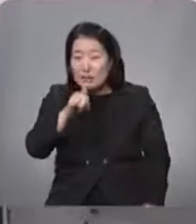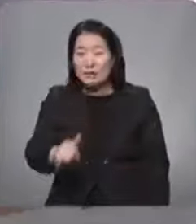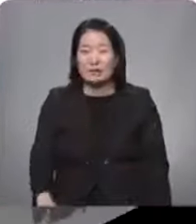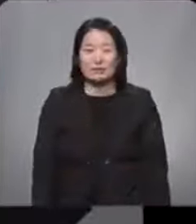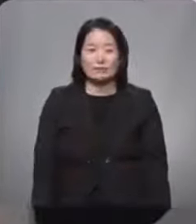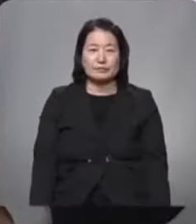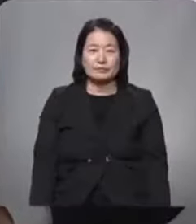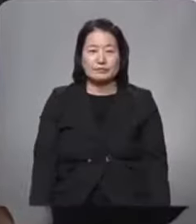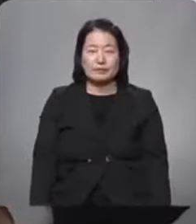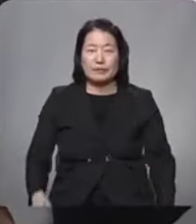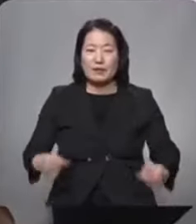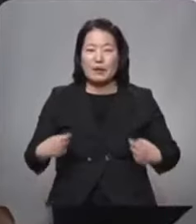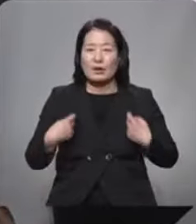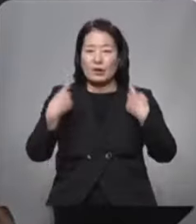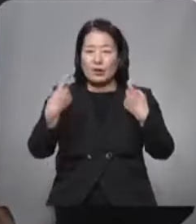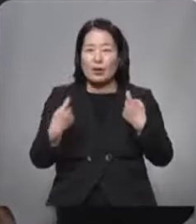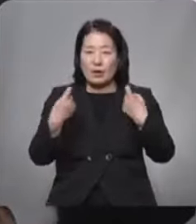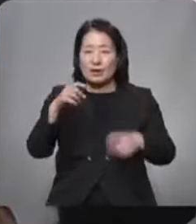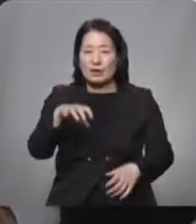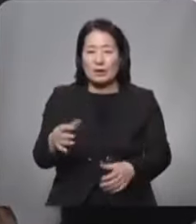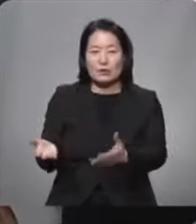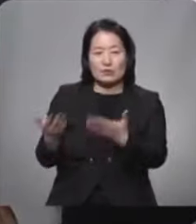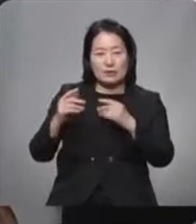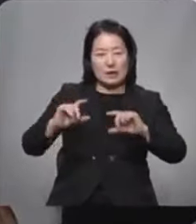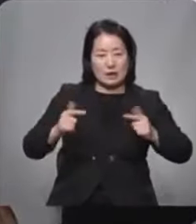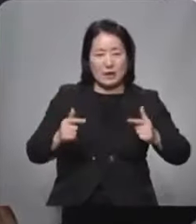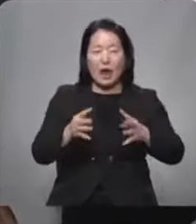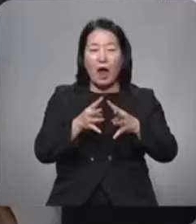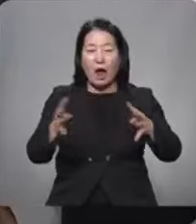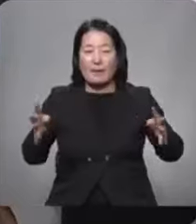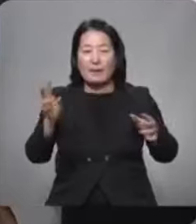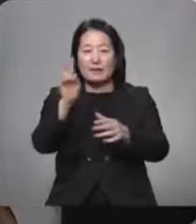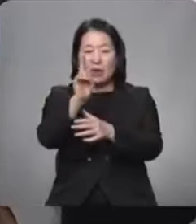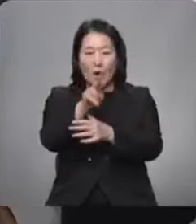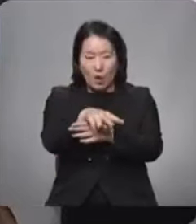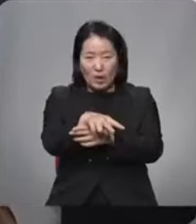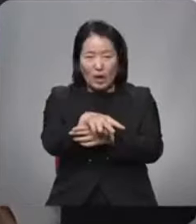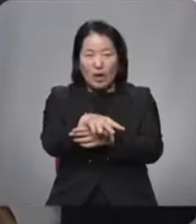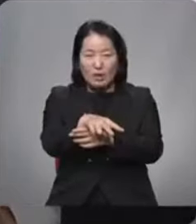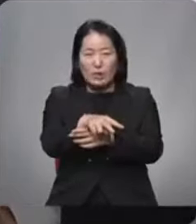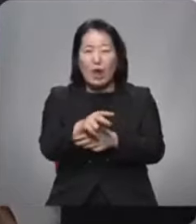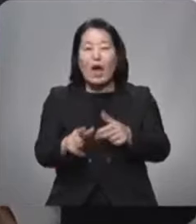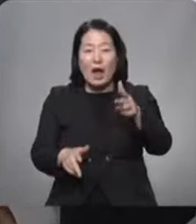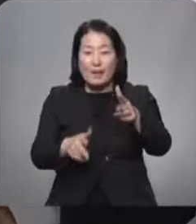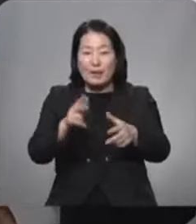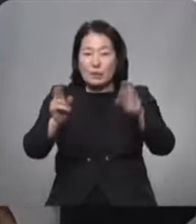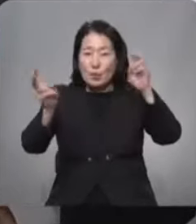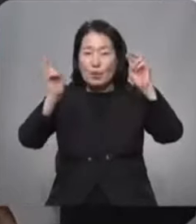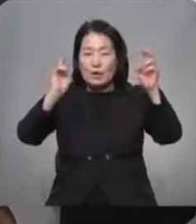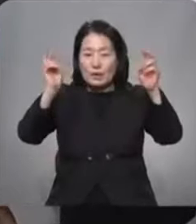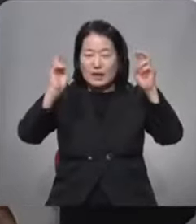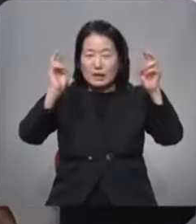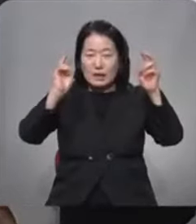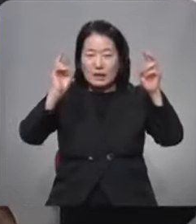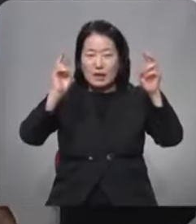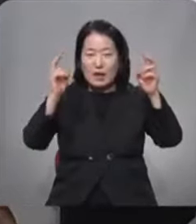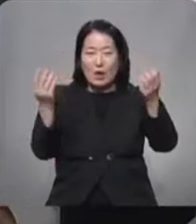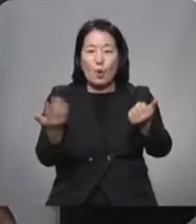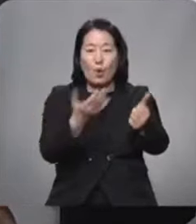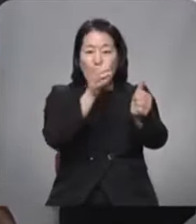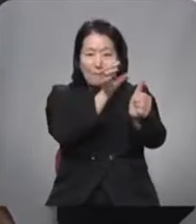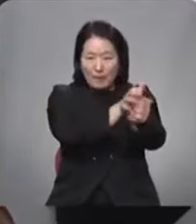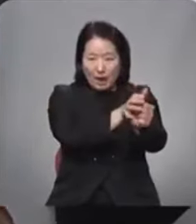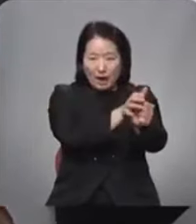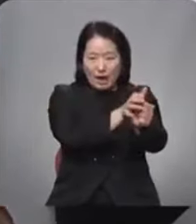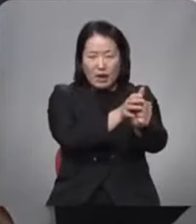있는지 관광 시설의 위치 이런게 아니라 아파트 허가 아파트 사업자에게이 사업권을 줬습니다 그러다